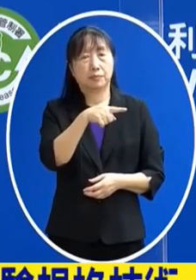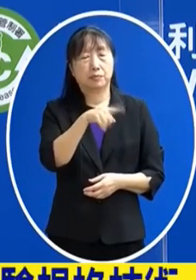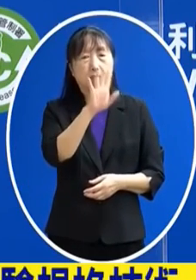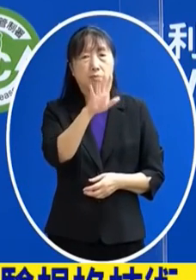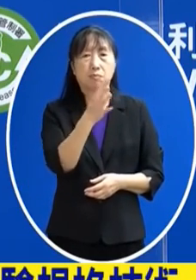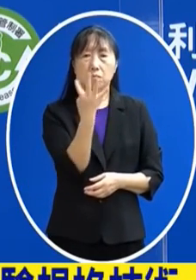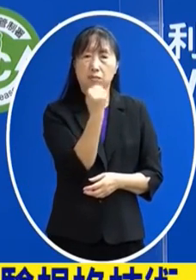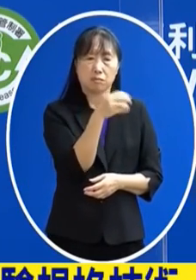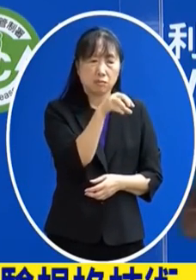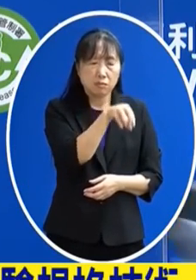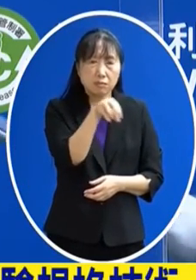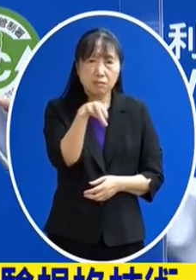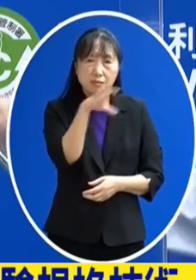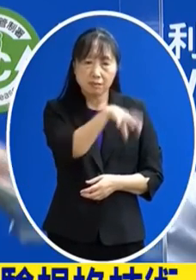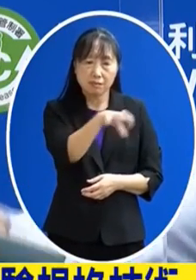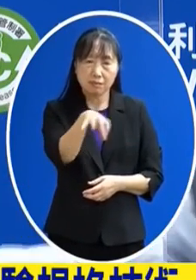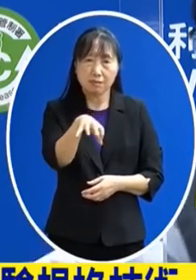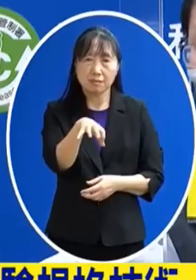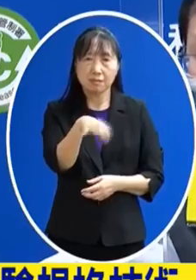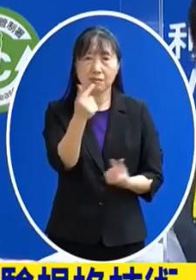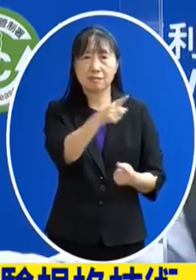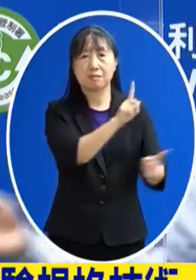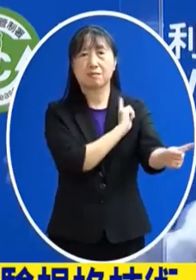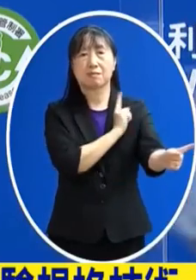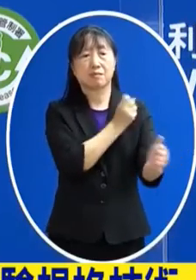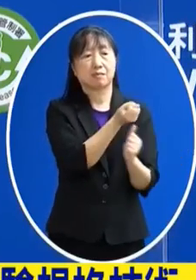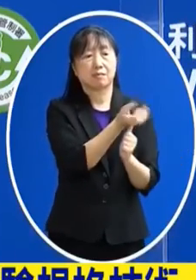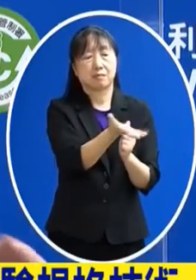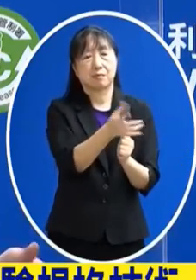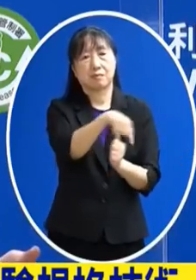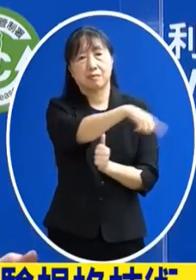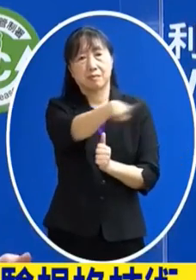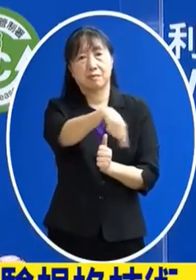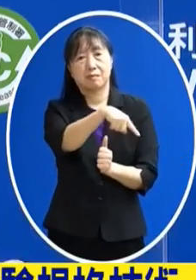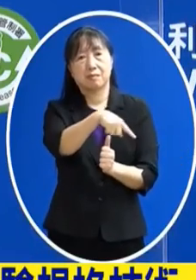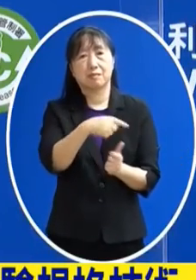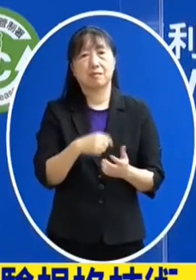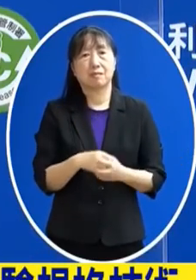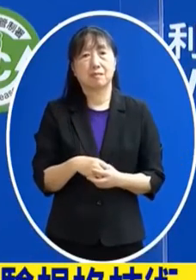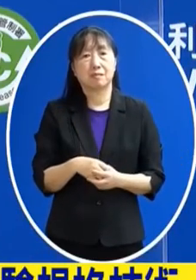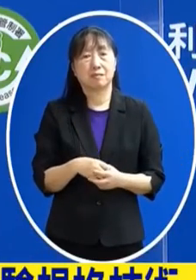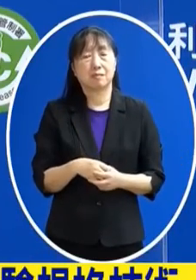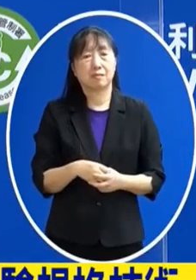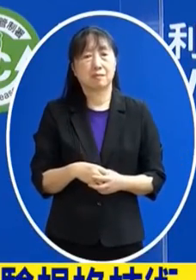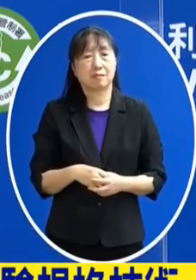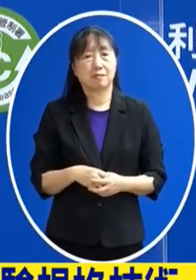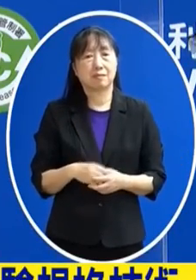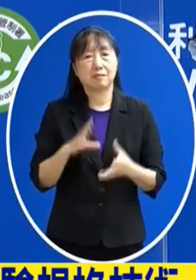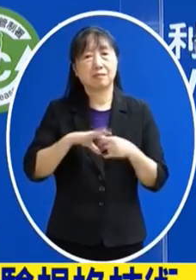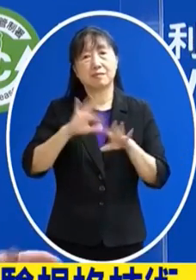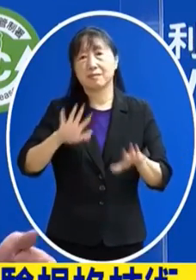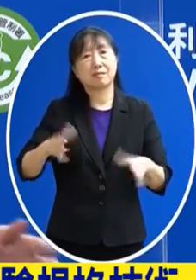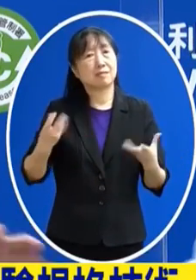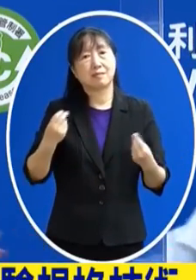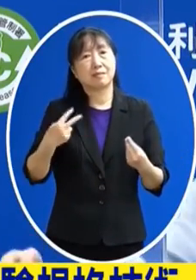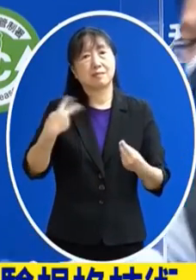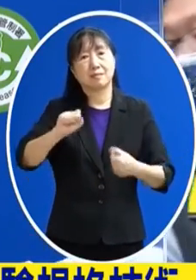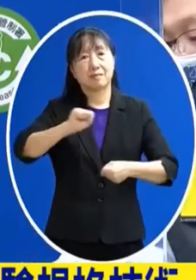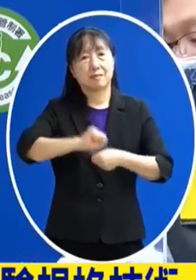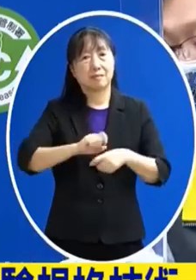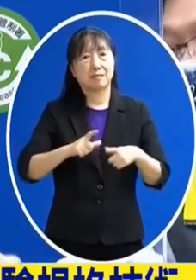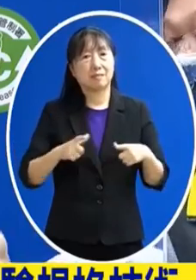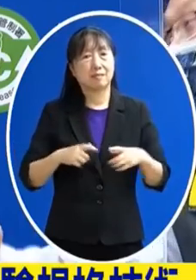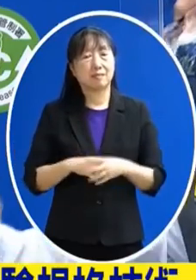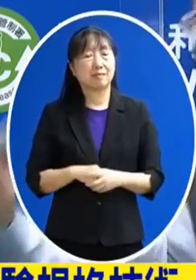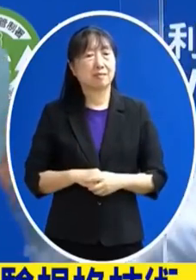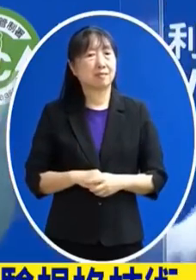地方哈，又有相对一些本土的疫情，所以目前来讲，那几个，哦，没有这个你这不